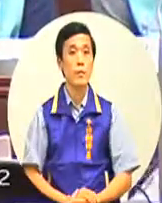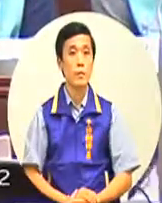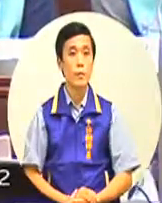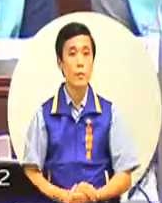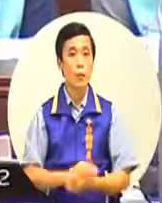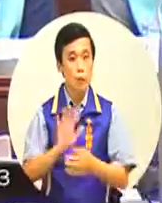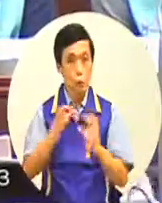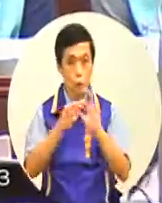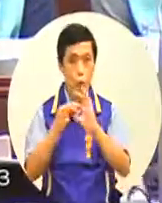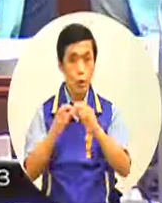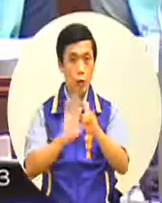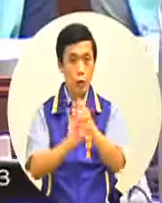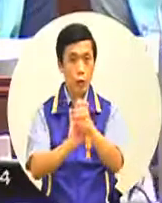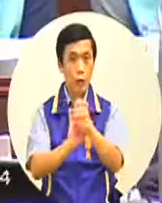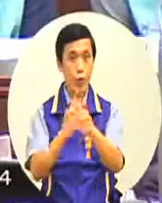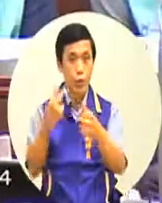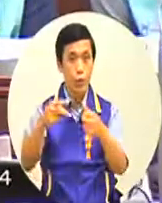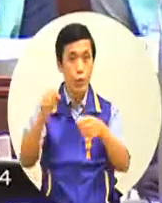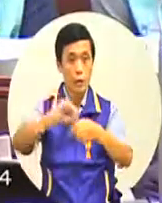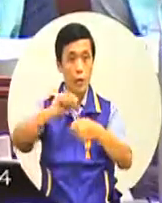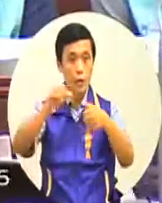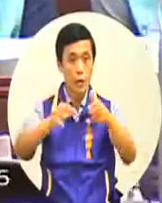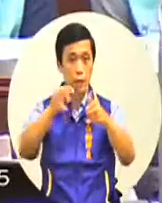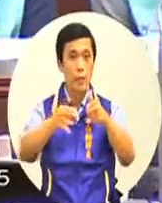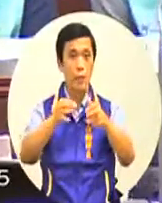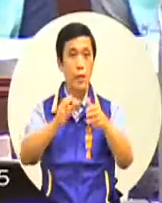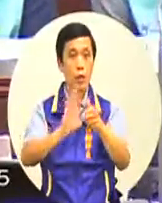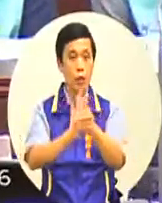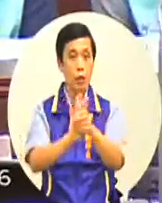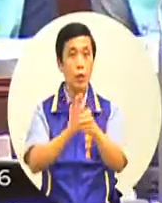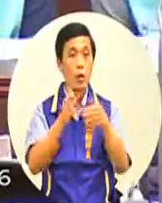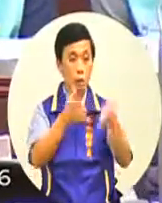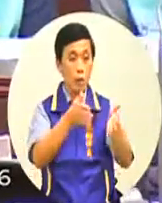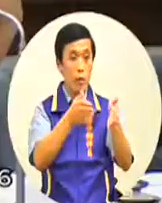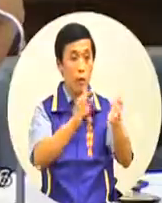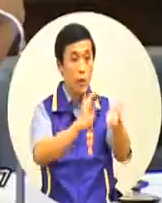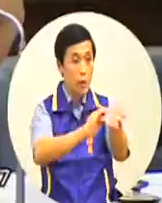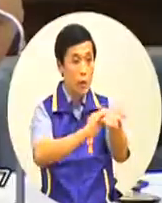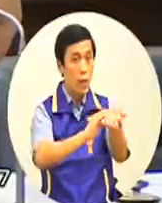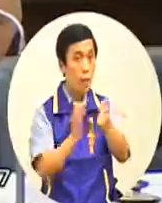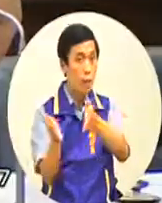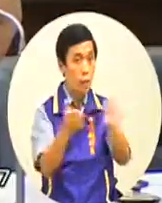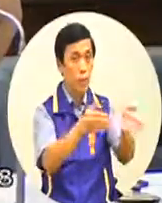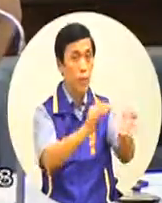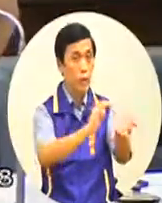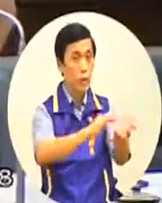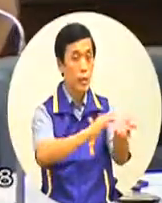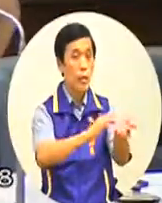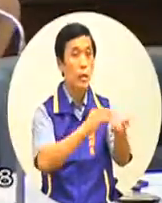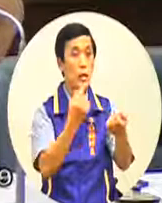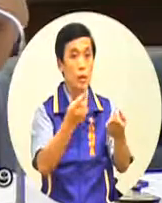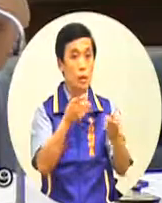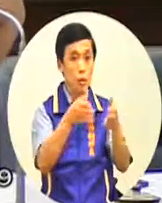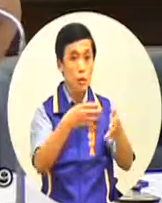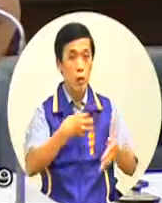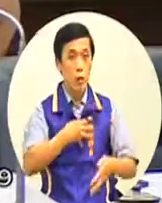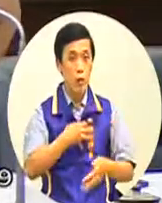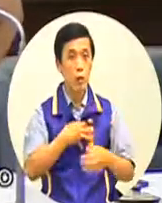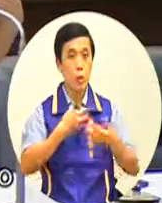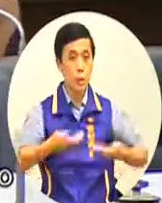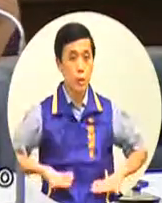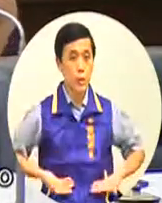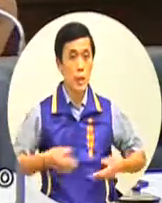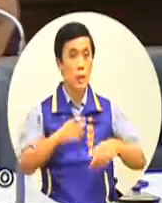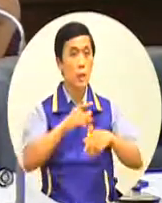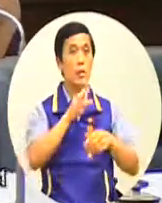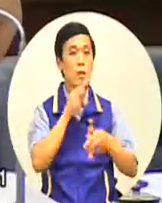相关服务，还有加值服务，这个是 所以比较医疗的部分是属于卫生局的，像喘息物有涉及到医疗专业的部分是卫生